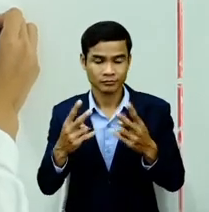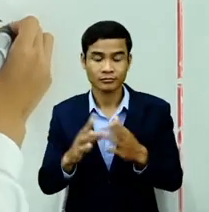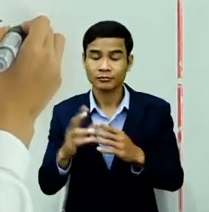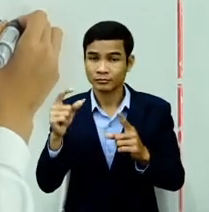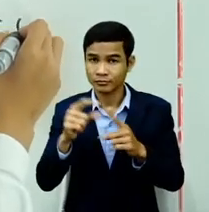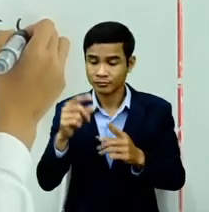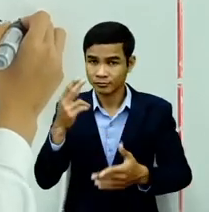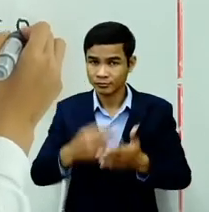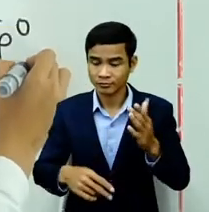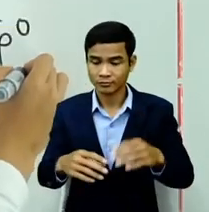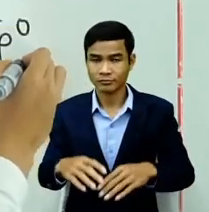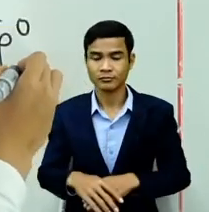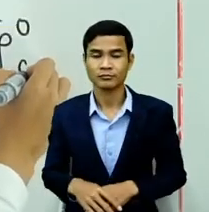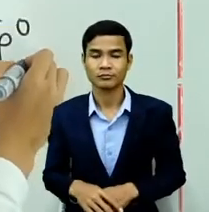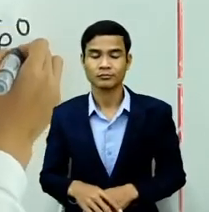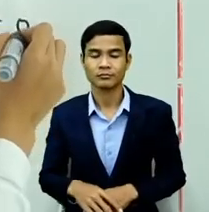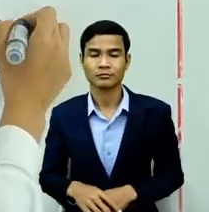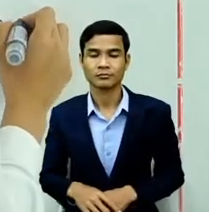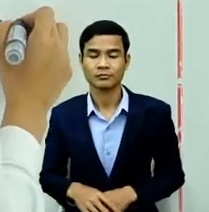ตาเมื่อปีเอาไว้ได้